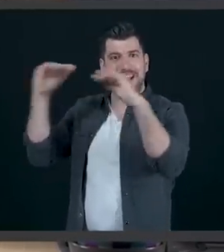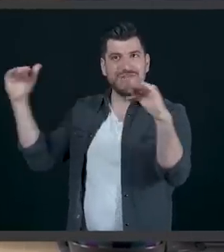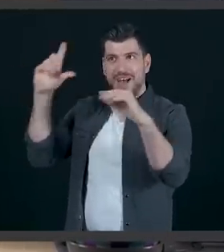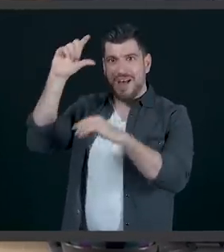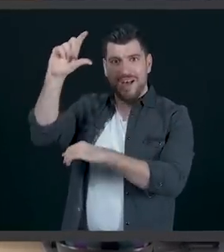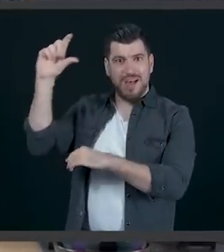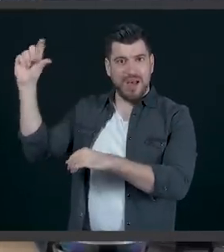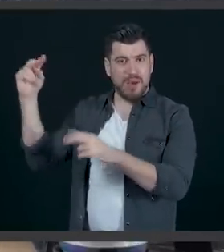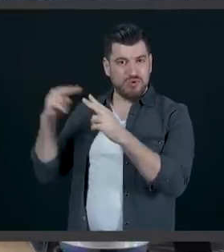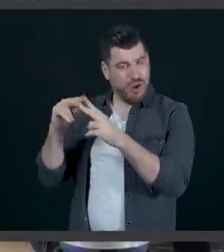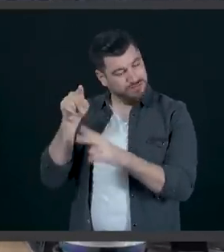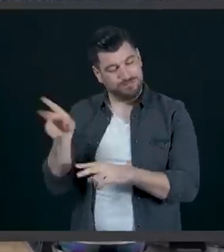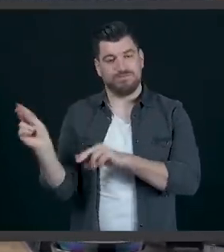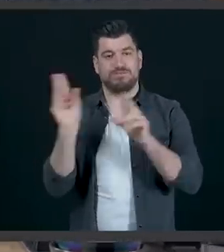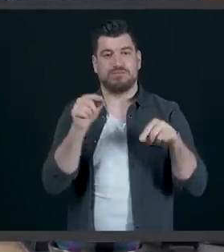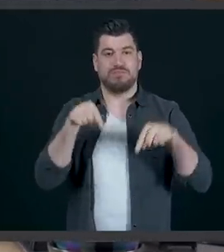για να μην μπερδευόμαστε.